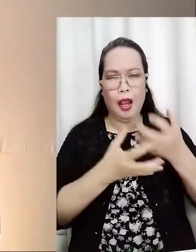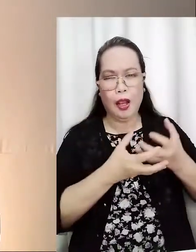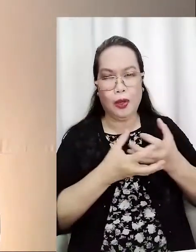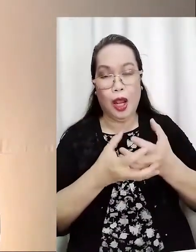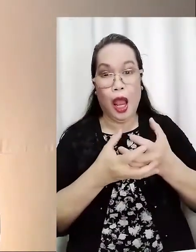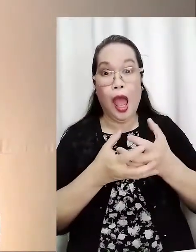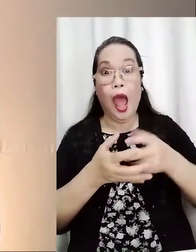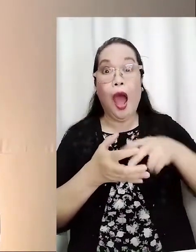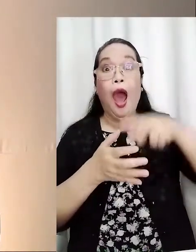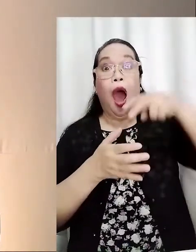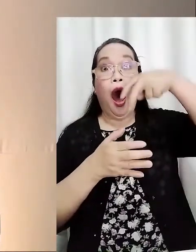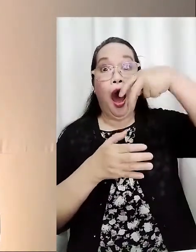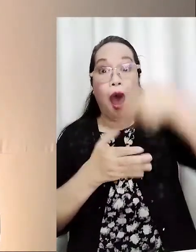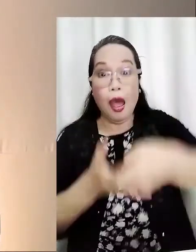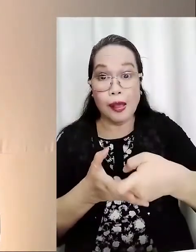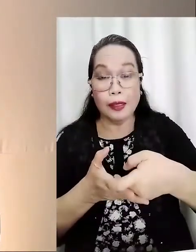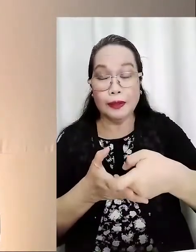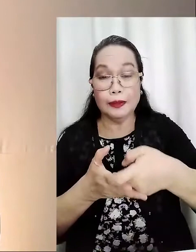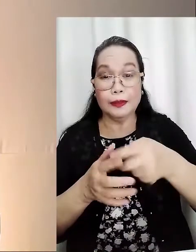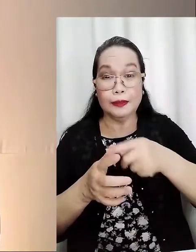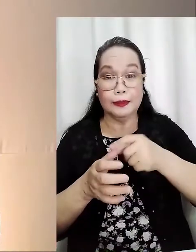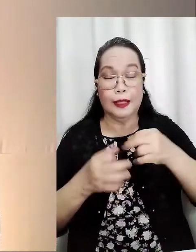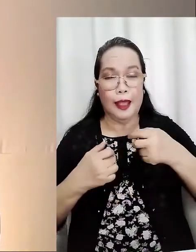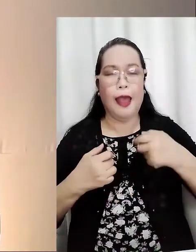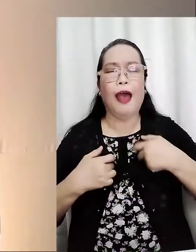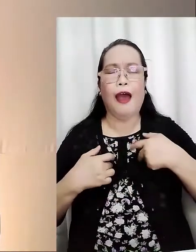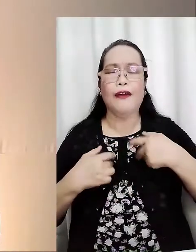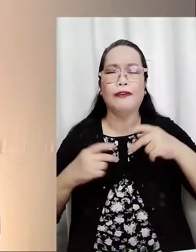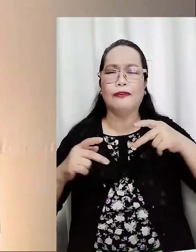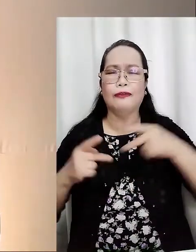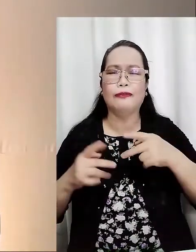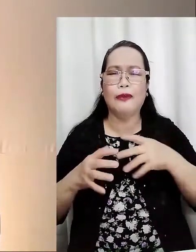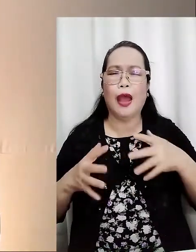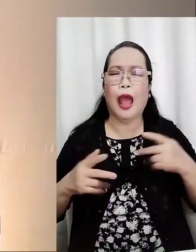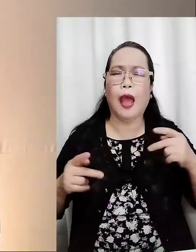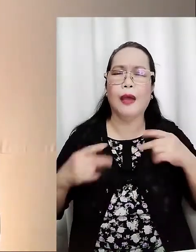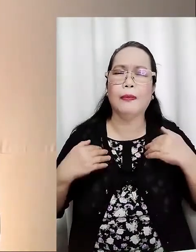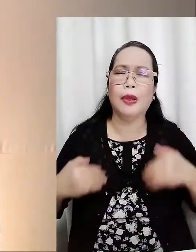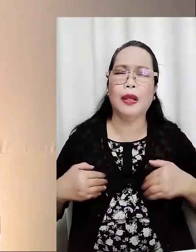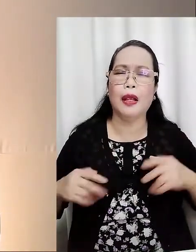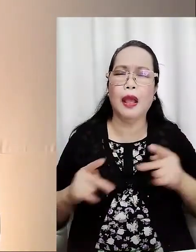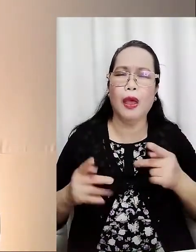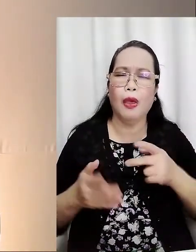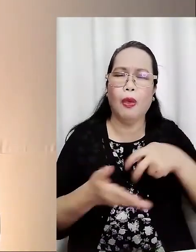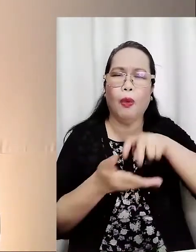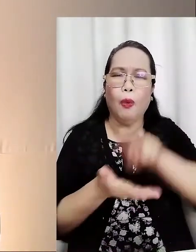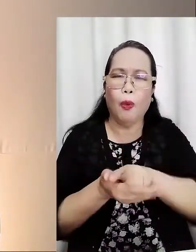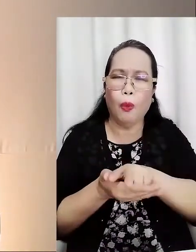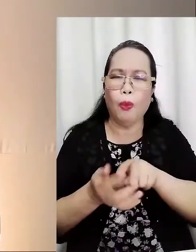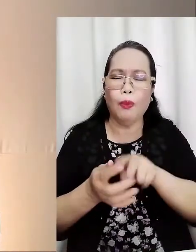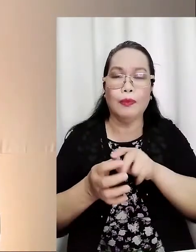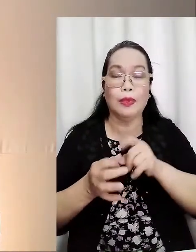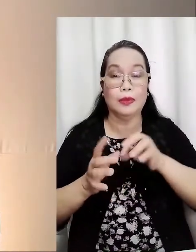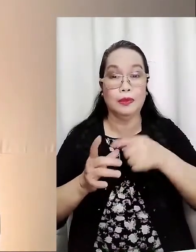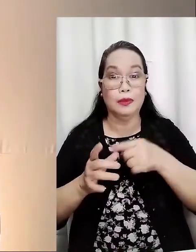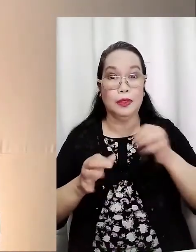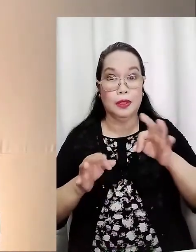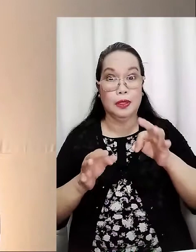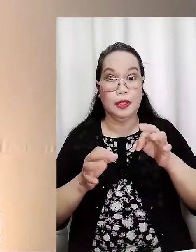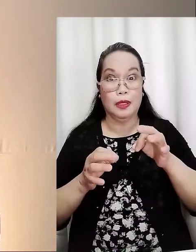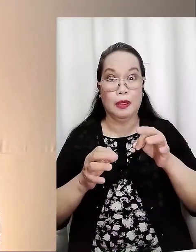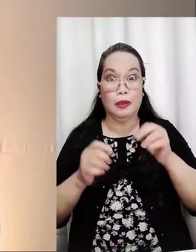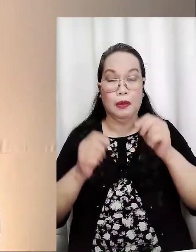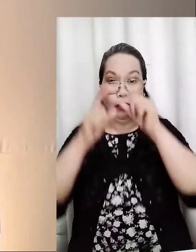natisod siya at lubha siyang nasaktan. At nagulat siya nang usap